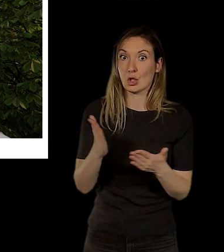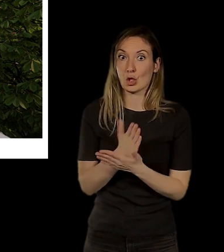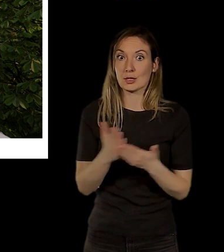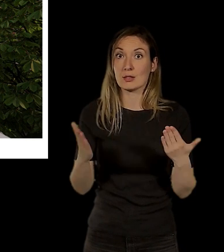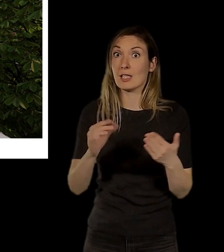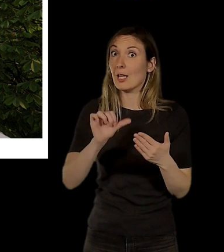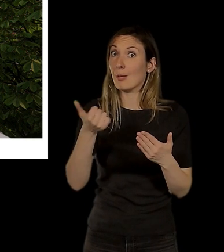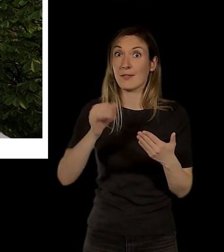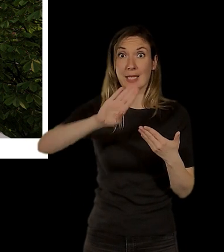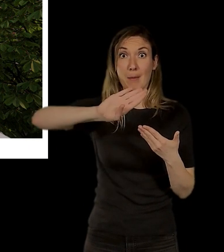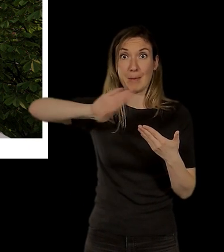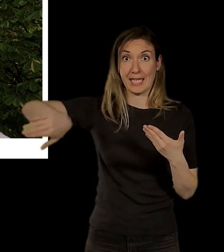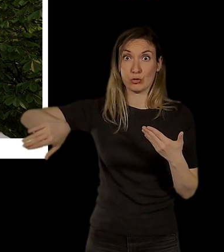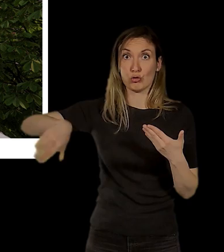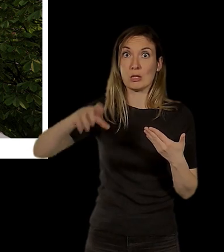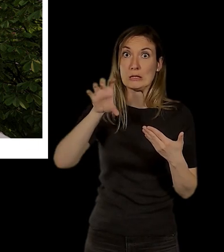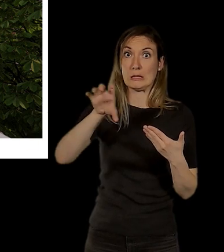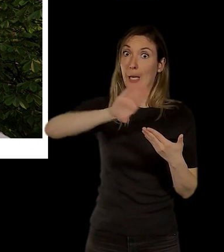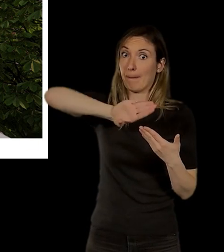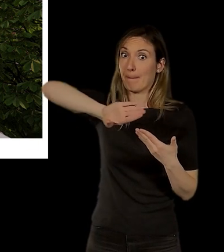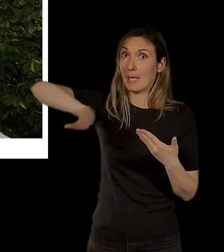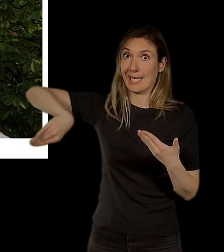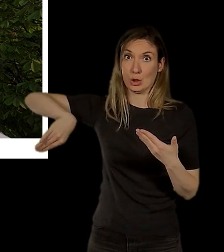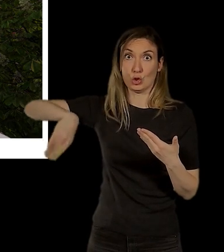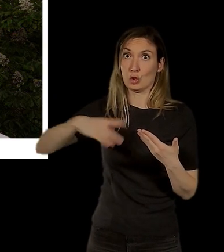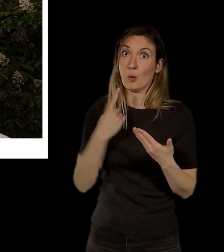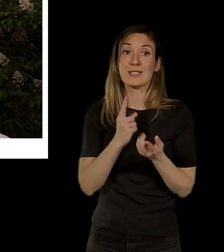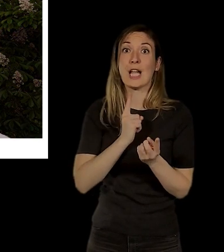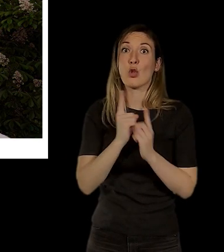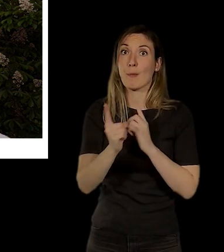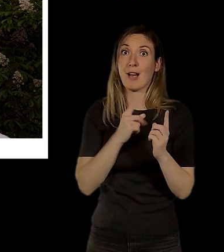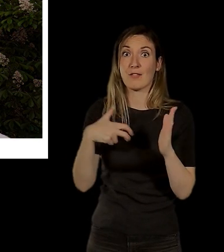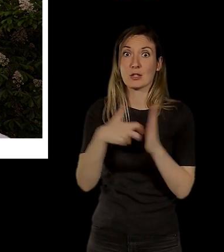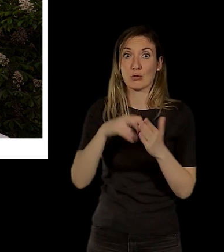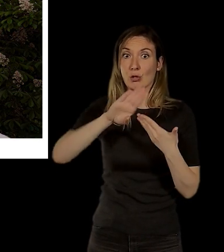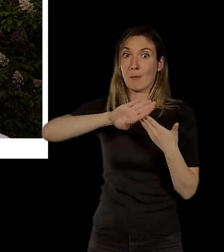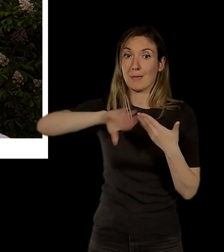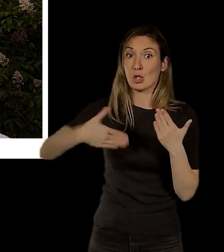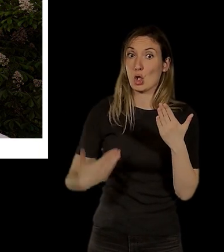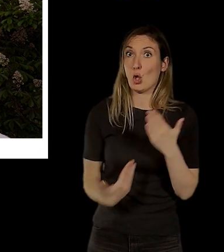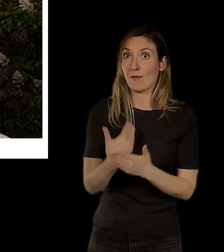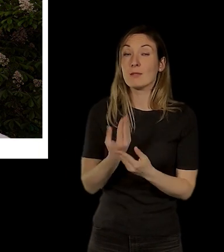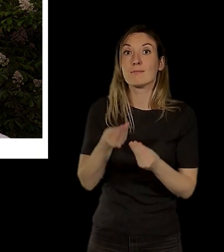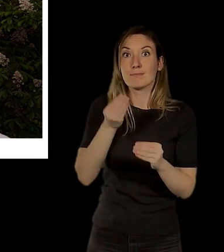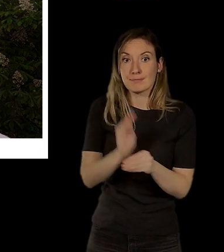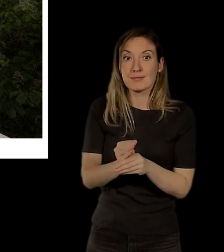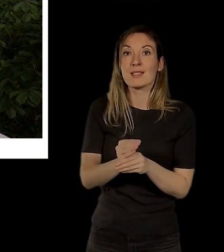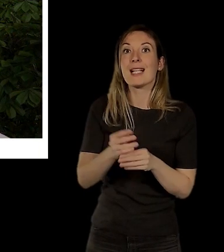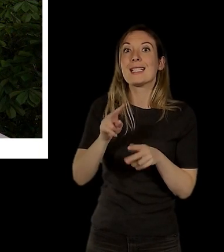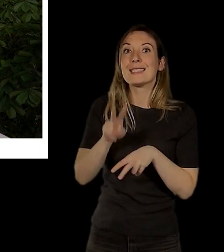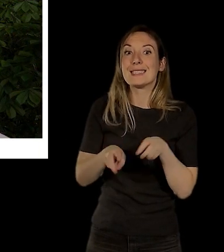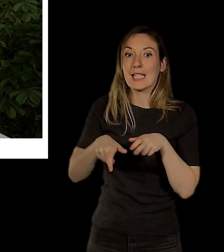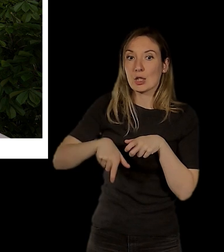odstranění a nové přizpůsobení dopravního značení po zavedení prvního